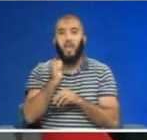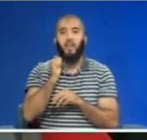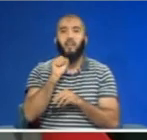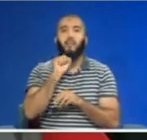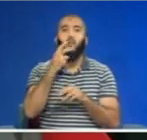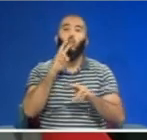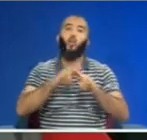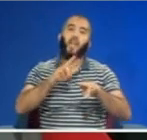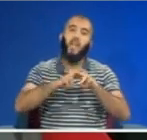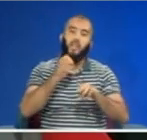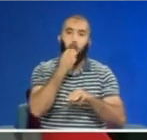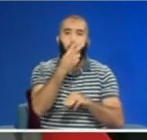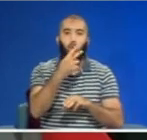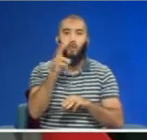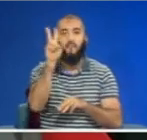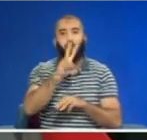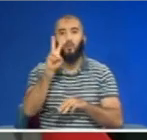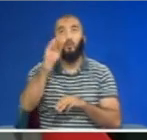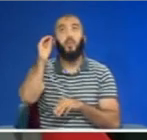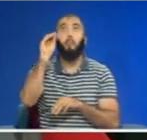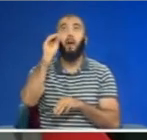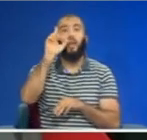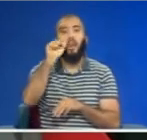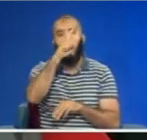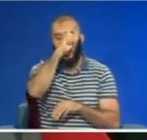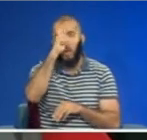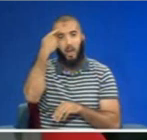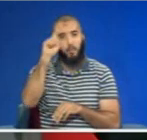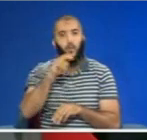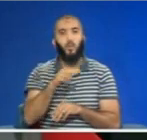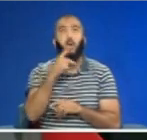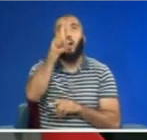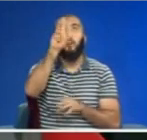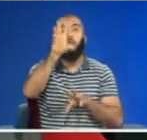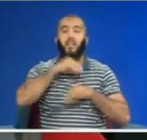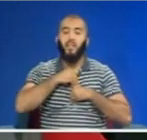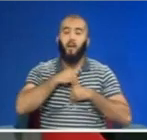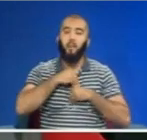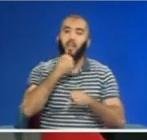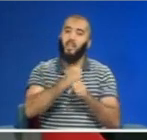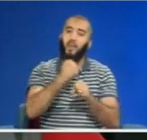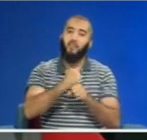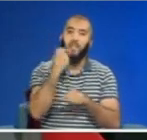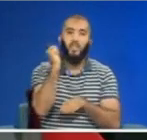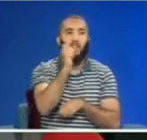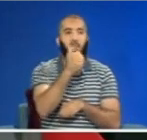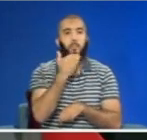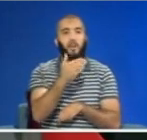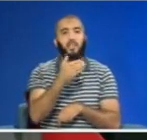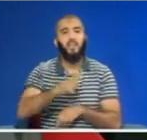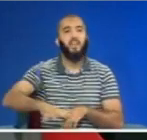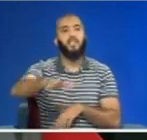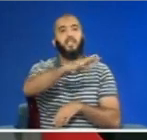أسبوع موفقة، جمعة مباركة إن شاء الله لنا ولكم جميعا إن شاء الله، وتقبل الله منا ومنكم صالح الأعمال. في رعاية